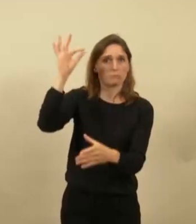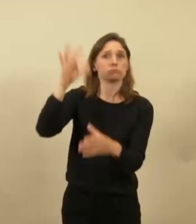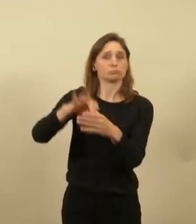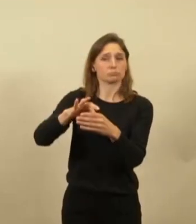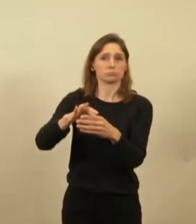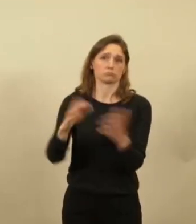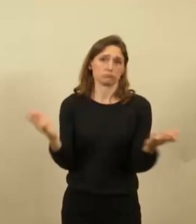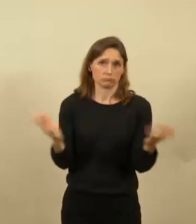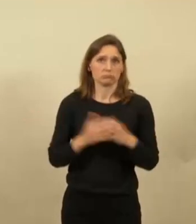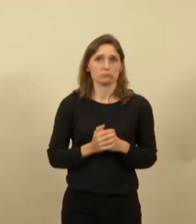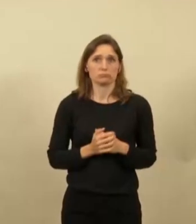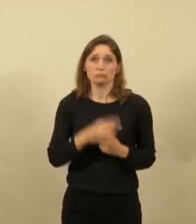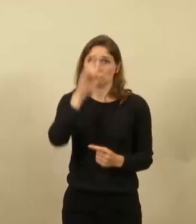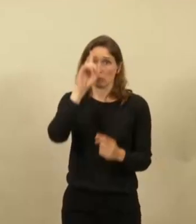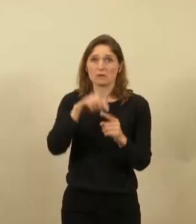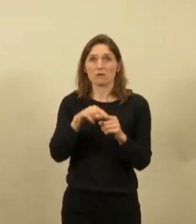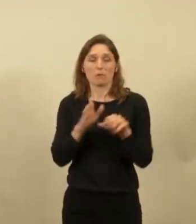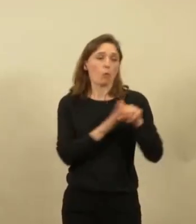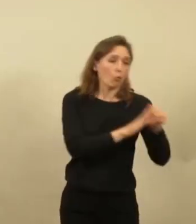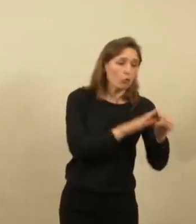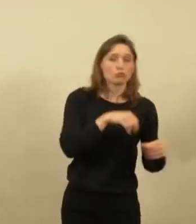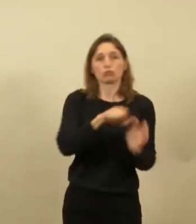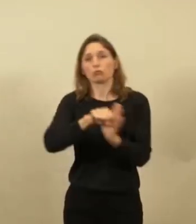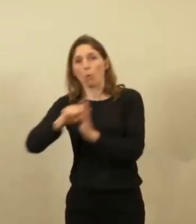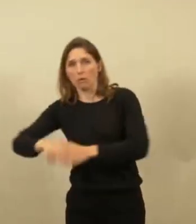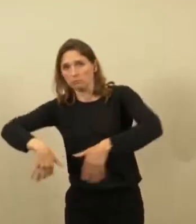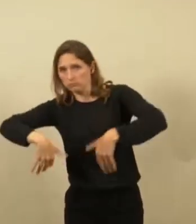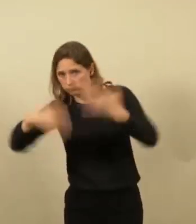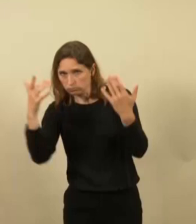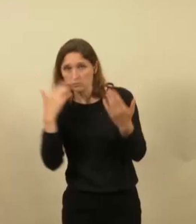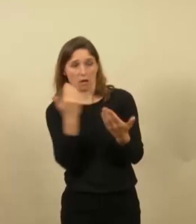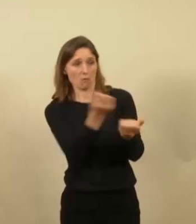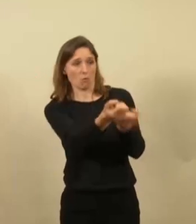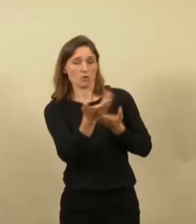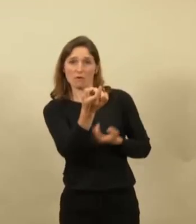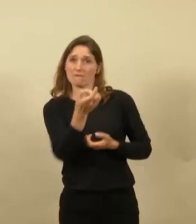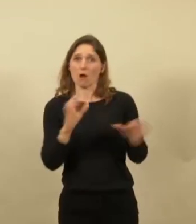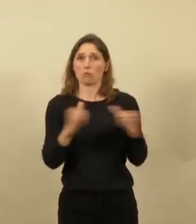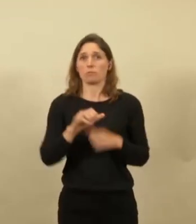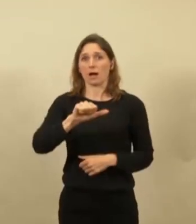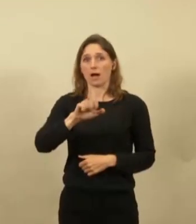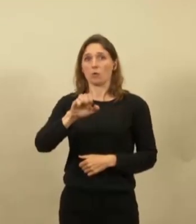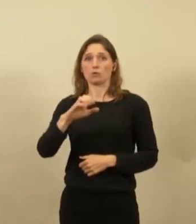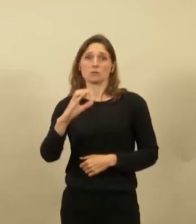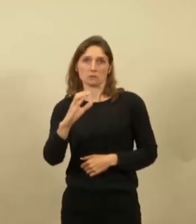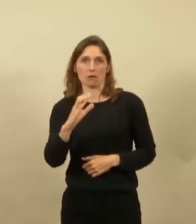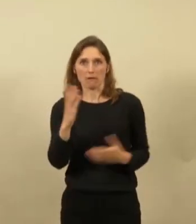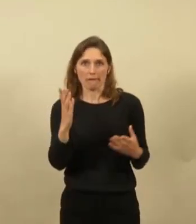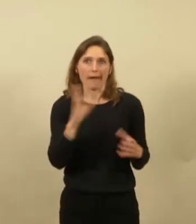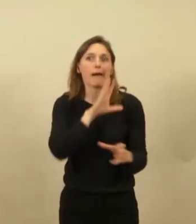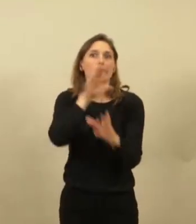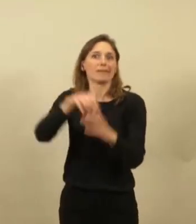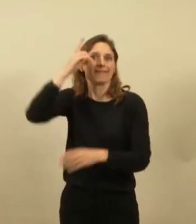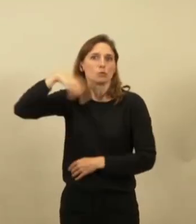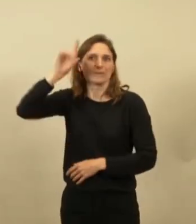partisanes preuve en est que cette proposition vient du groupe AEC qui jusqu'à preuve du contraire et peut suspect d'appartenance à la France insoumise